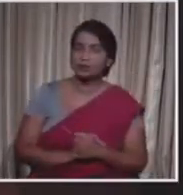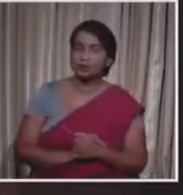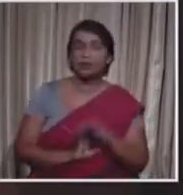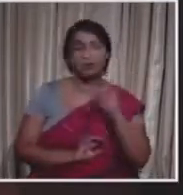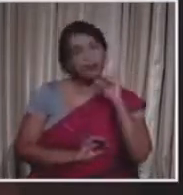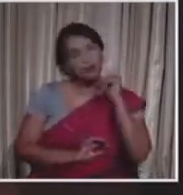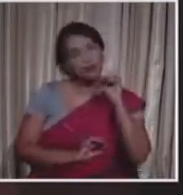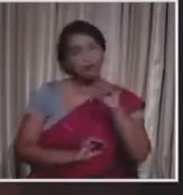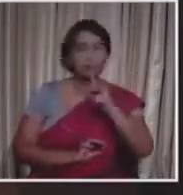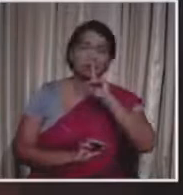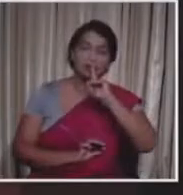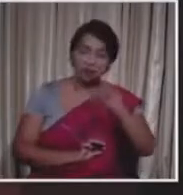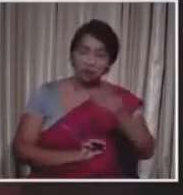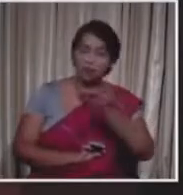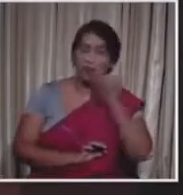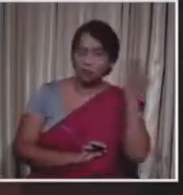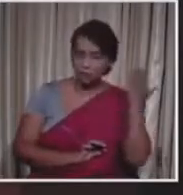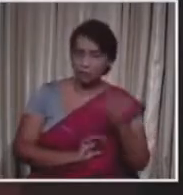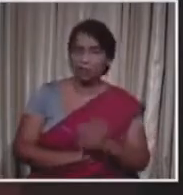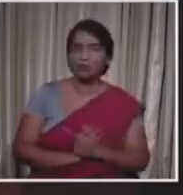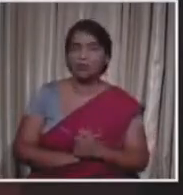තවත් කට්ටියක් අර්ථකථනය කරන්න පුළුවන්